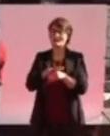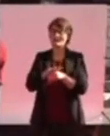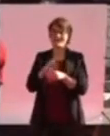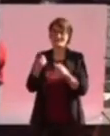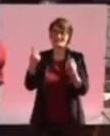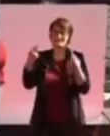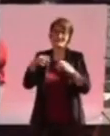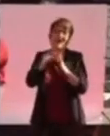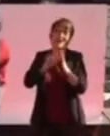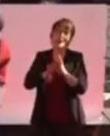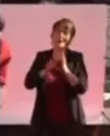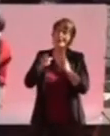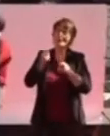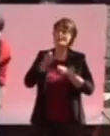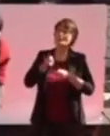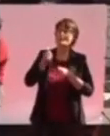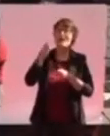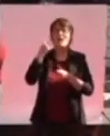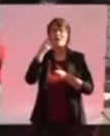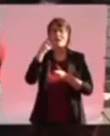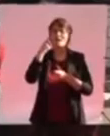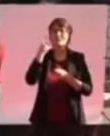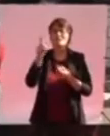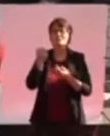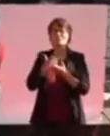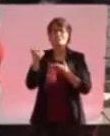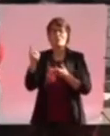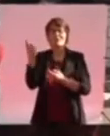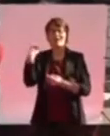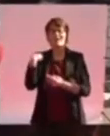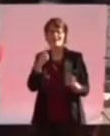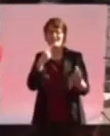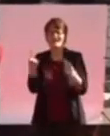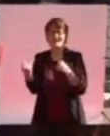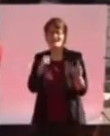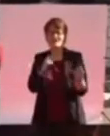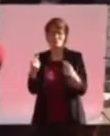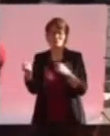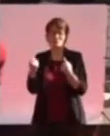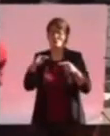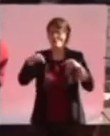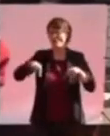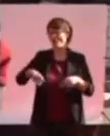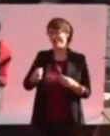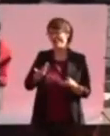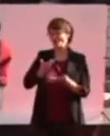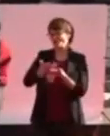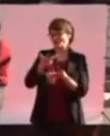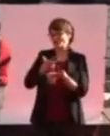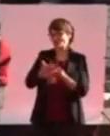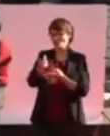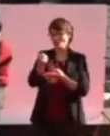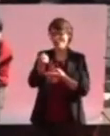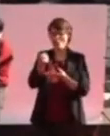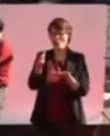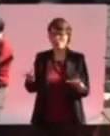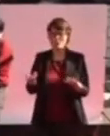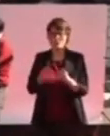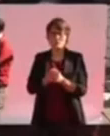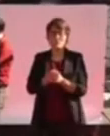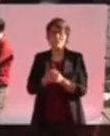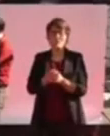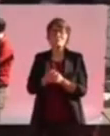che sono usciti durante la discussione di ieri e che mi sento di lasciare il nostro confronto di oggi nella consapevolezza di come